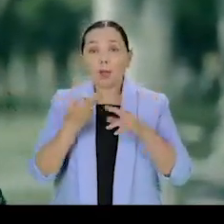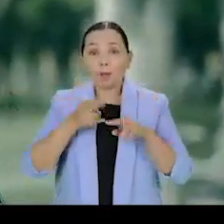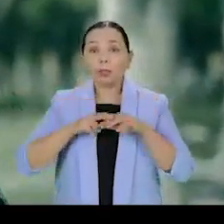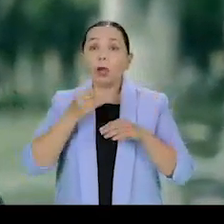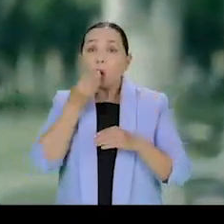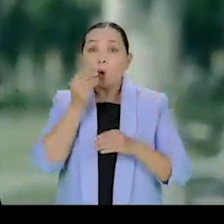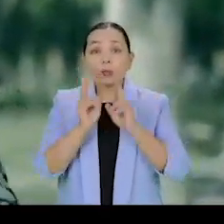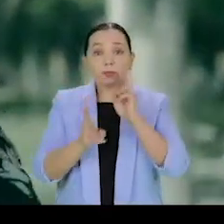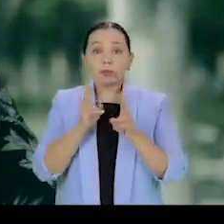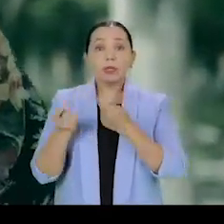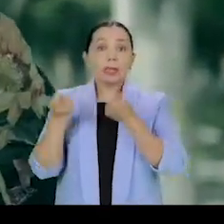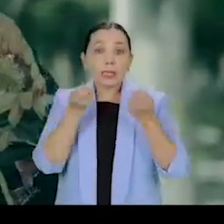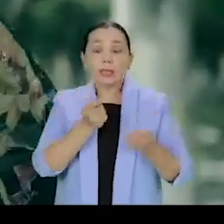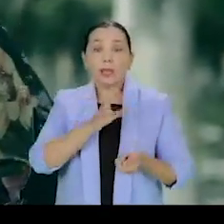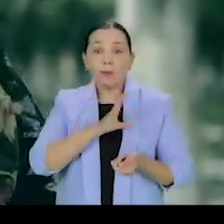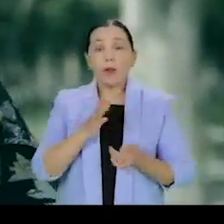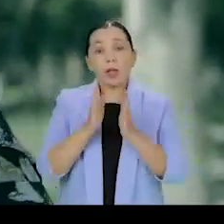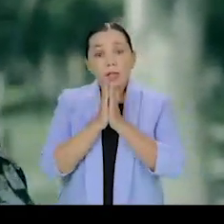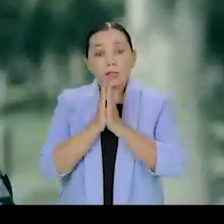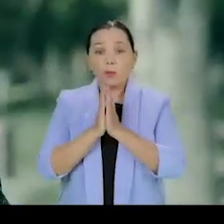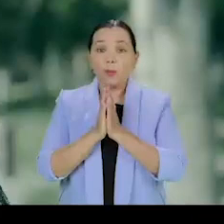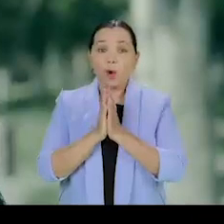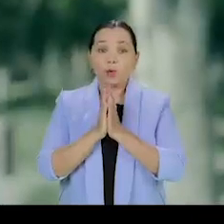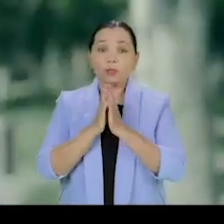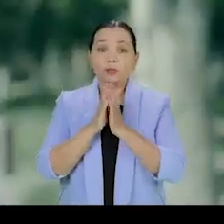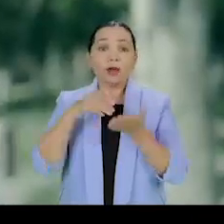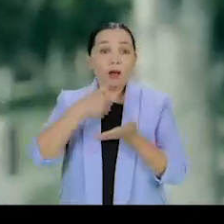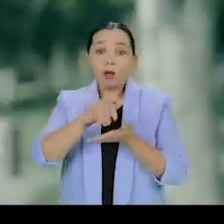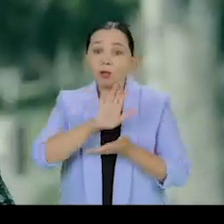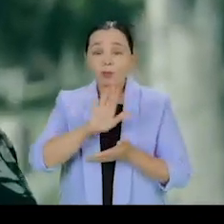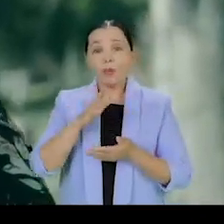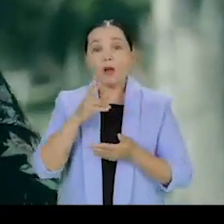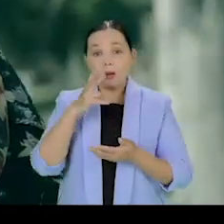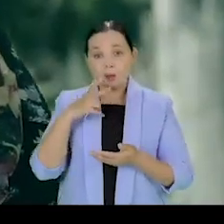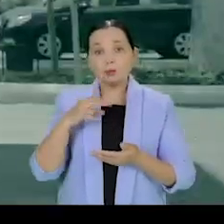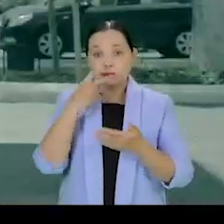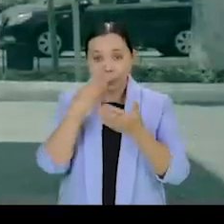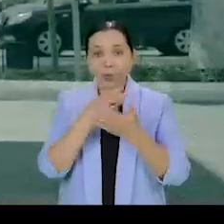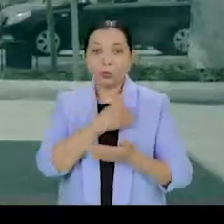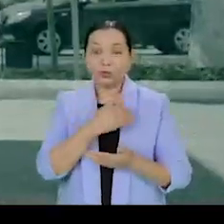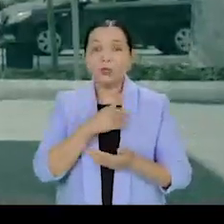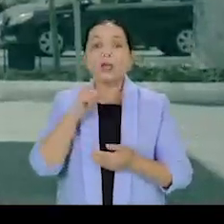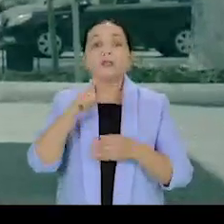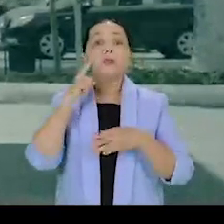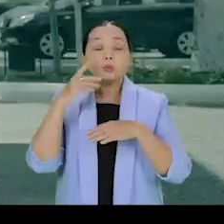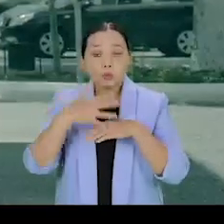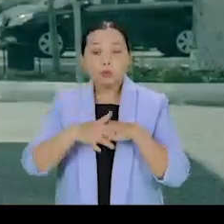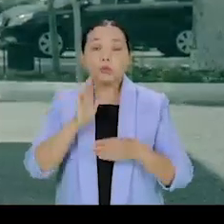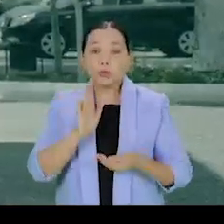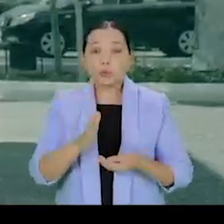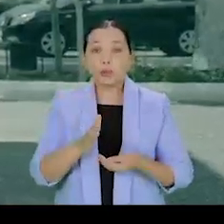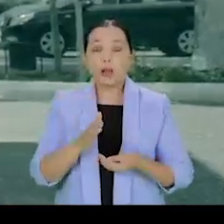o'z qo'llarim bilan ovqat pishirib kelganman. Iltimos, yo'q demang, jon bolam. Ko'rib chiqay. Sizni tushunib turibman,